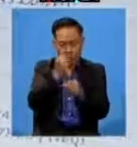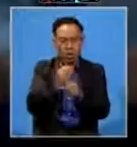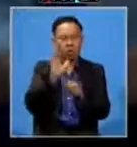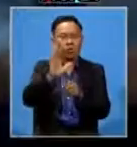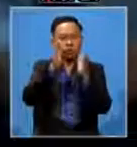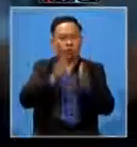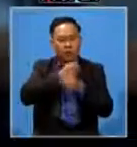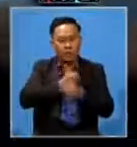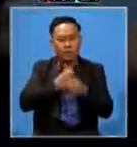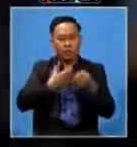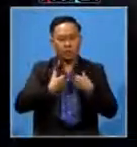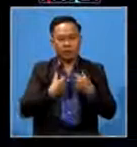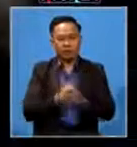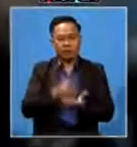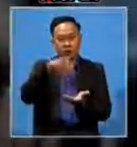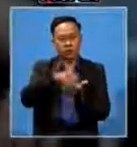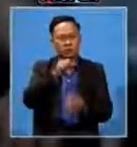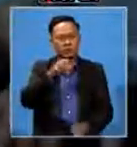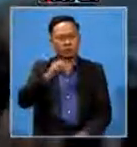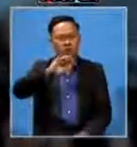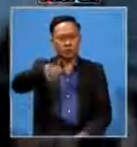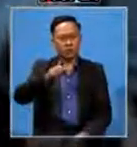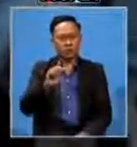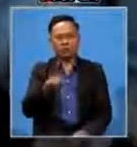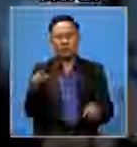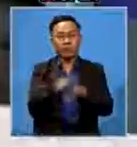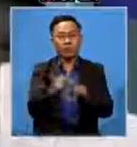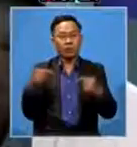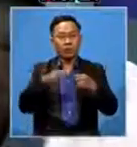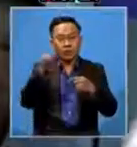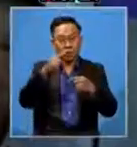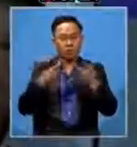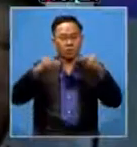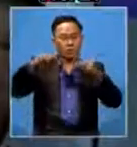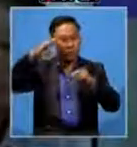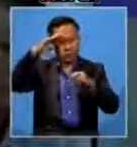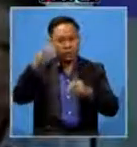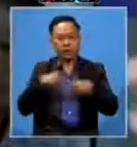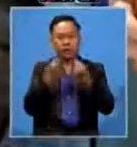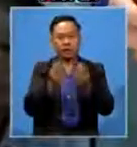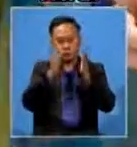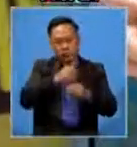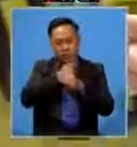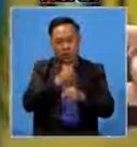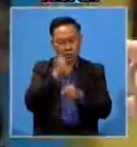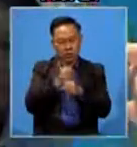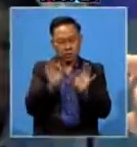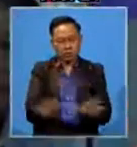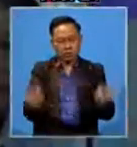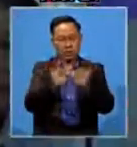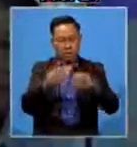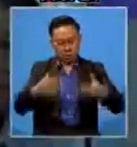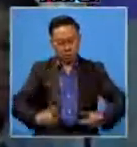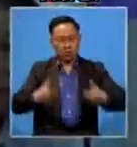อายุณศูนย์ Smart Job Center รองรับนโยบายของนายกรัฐมนตรีเรื่องของการสร้างคุณภาพชีวิตให้กับผู้สู